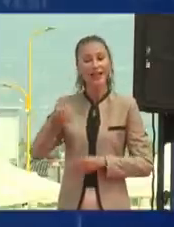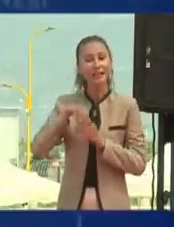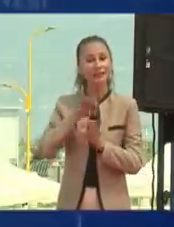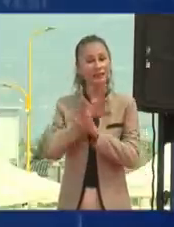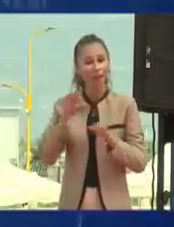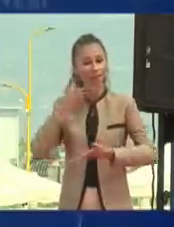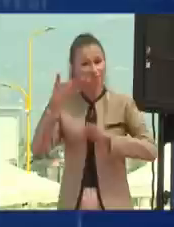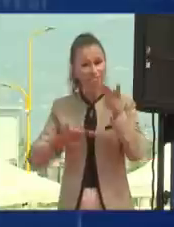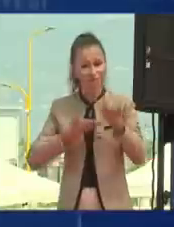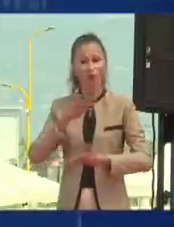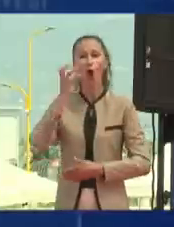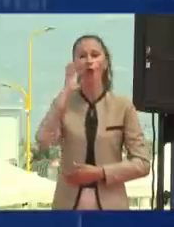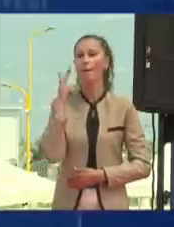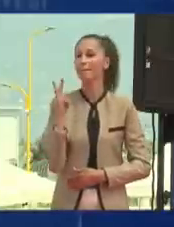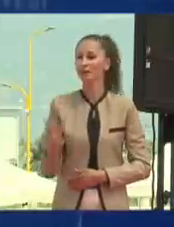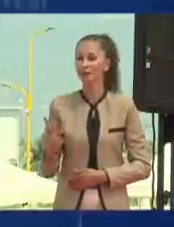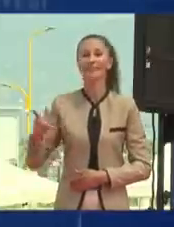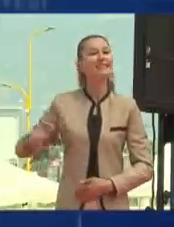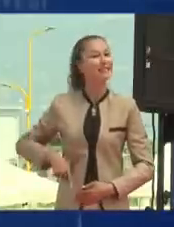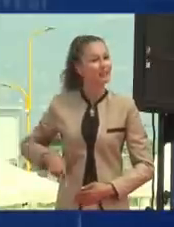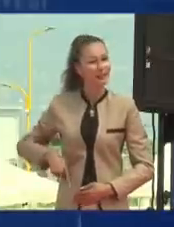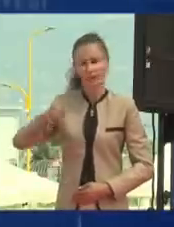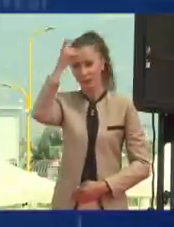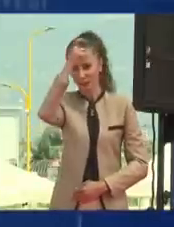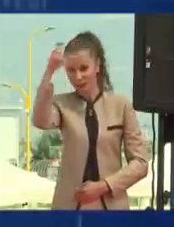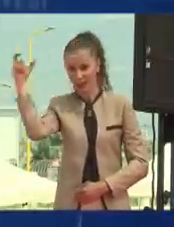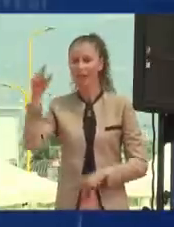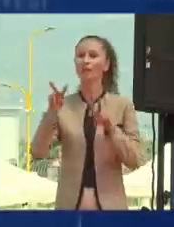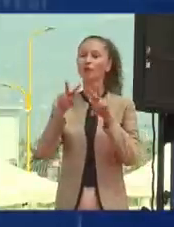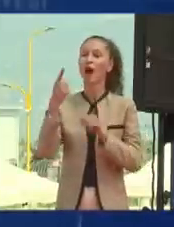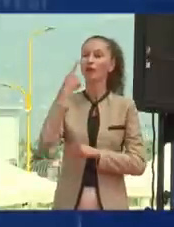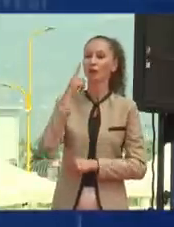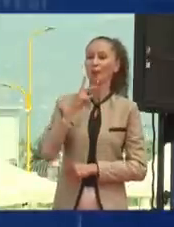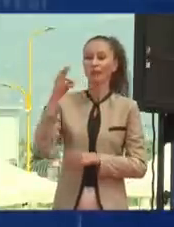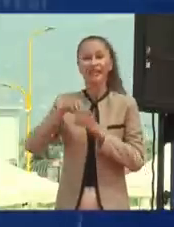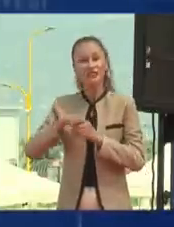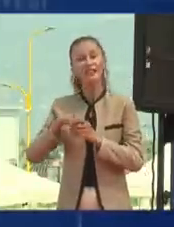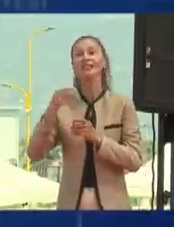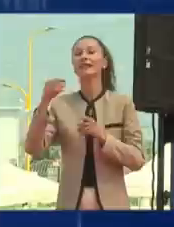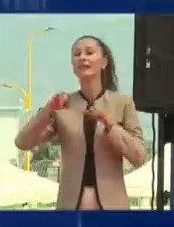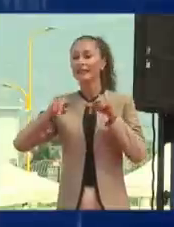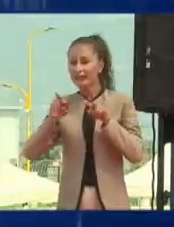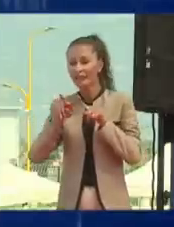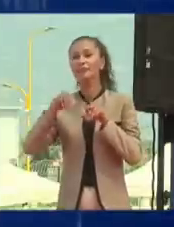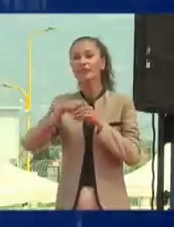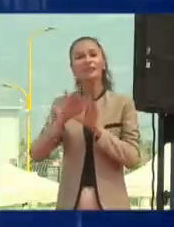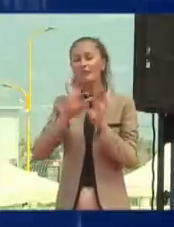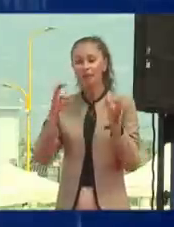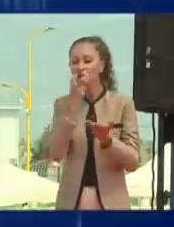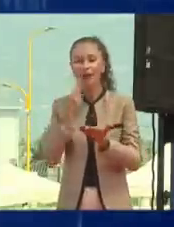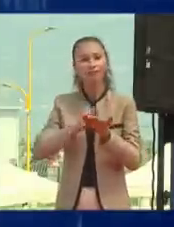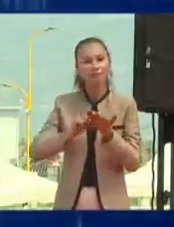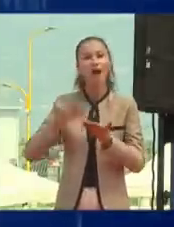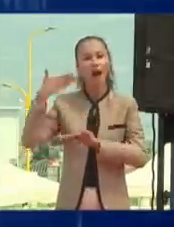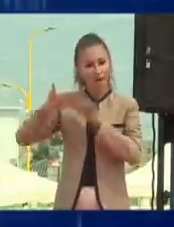yaptı. Ödemiş'i, İzmir'i, Türkiye'yi, Mustafa Kemal'i, Nazım Hikmet'i alıntılar yaparak bize